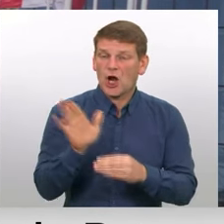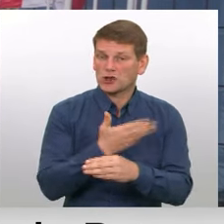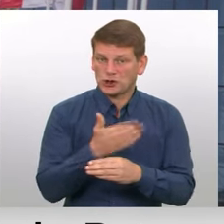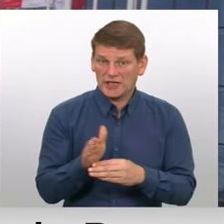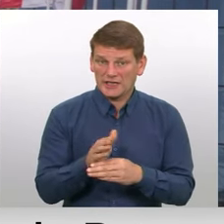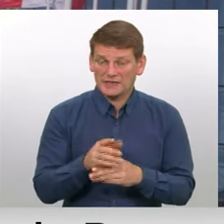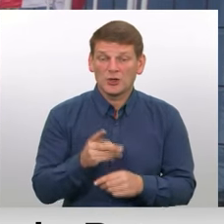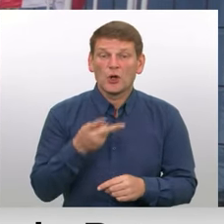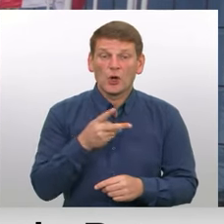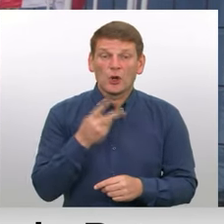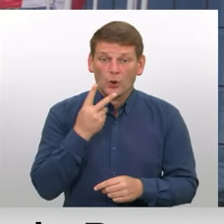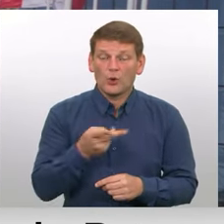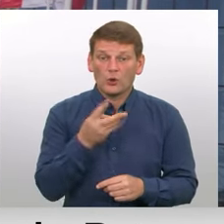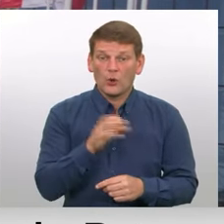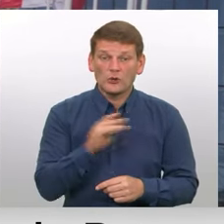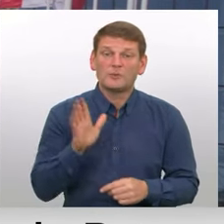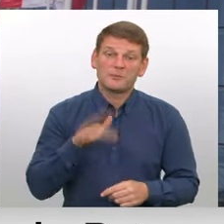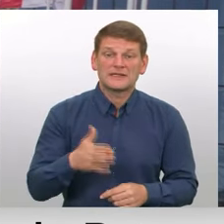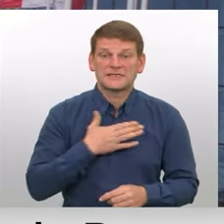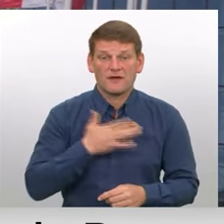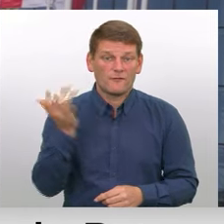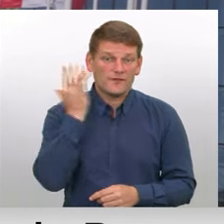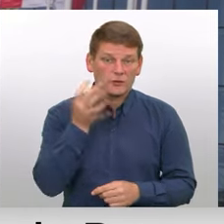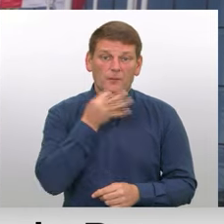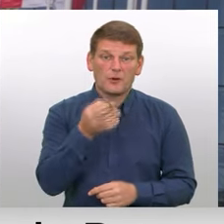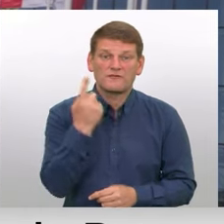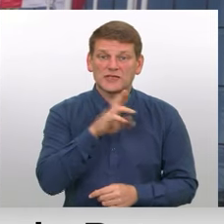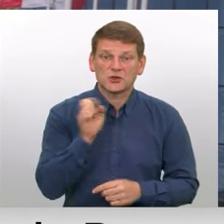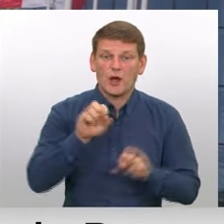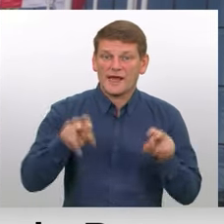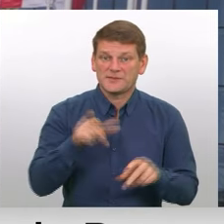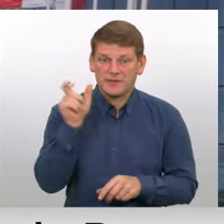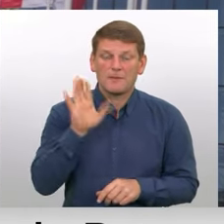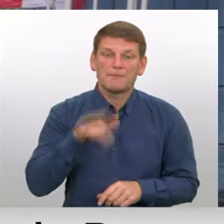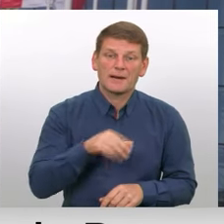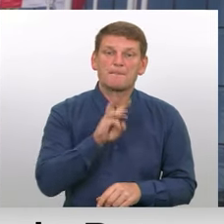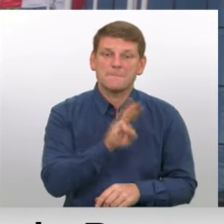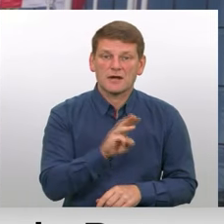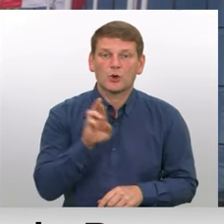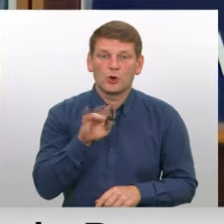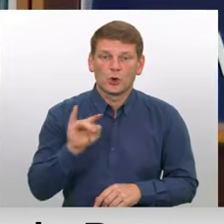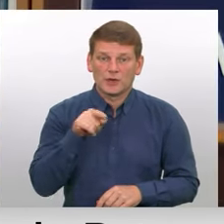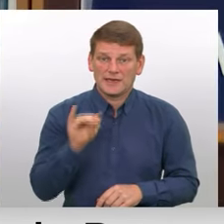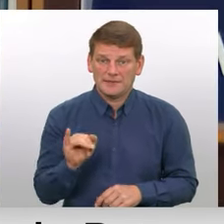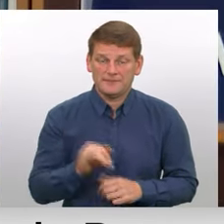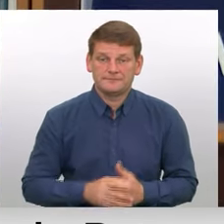Un lūko no sava, par savu viedokli pauž viens no ekspertiem par Marku Ruti. Lūdzu video.